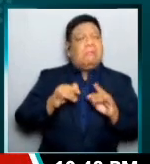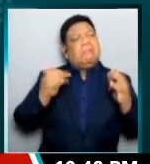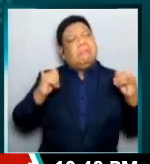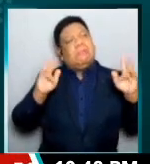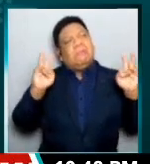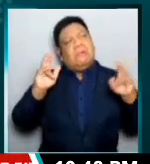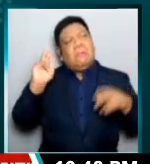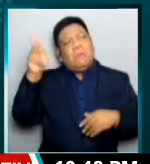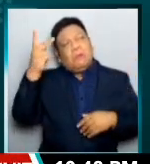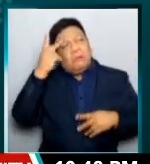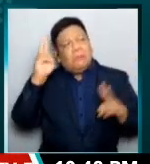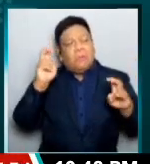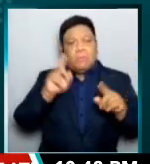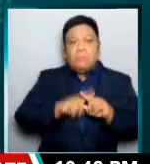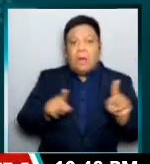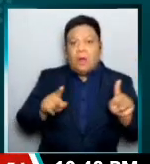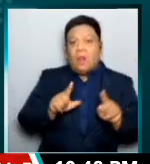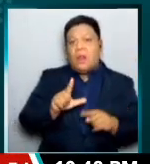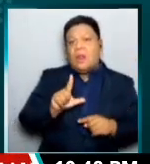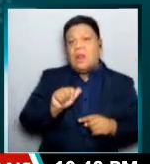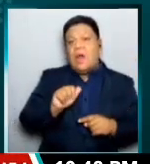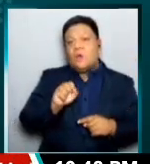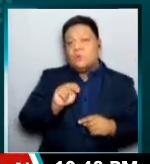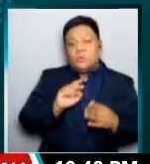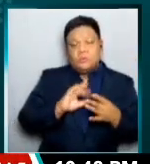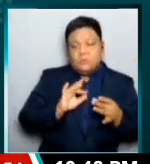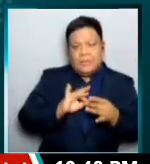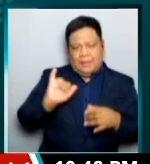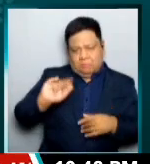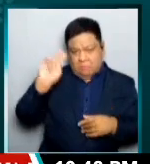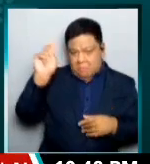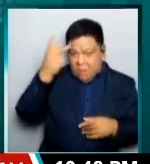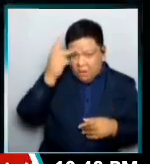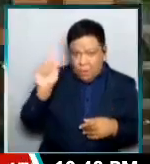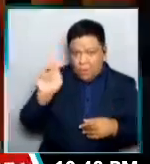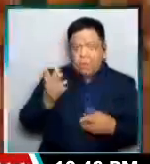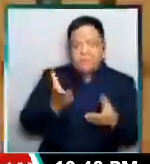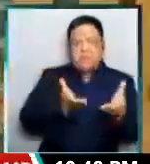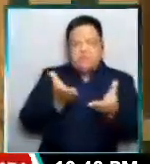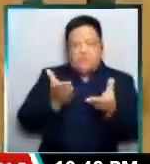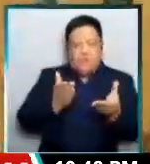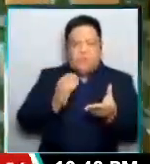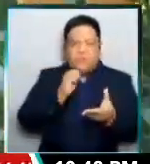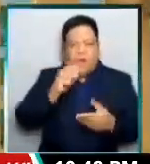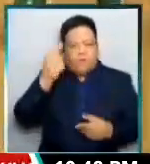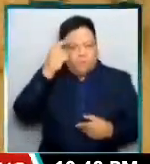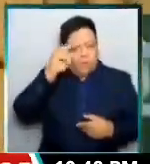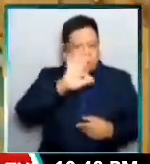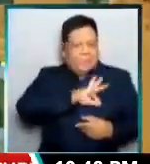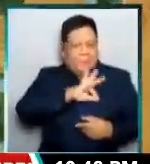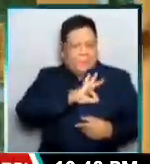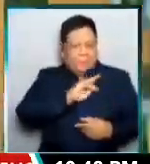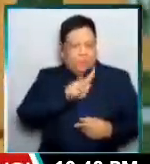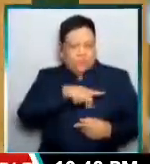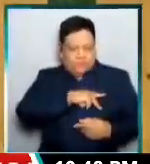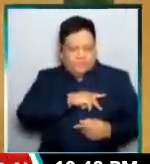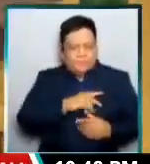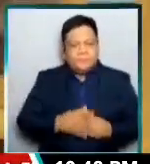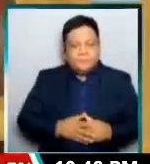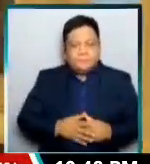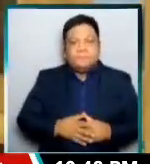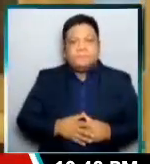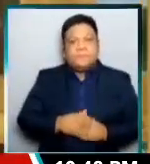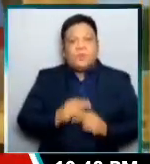ni Lacson, politics of service ito at hindi umano para sa interes. Sa isang news release, sinabi ni Lacson na isa